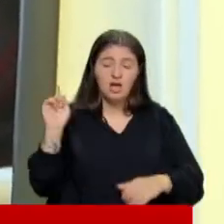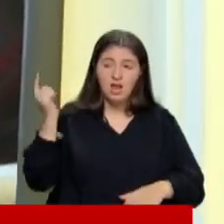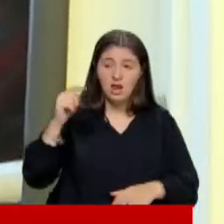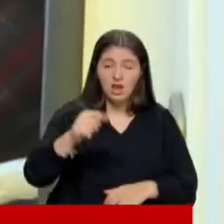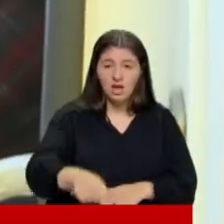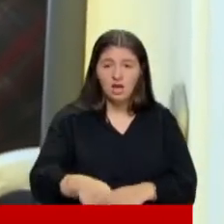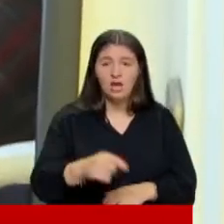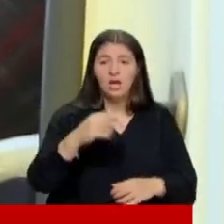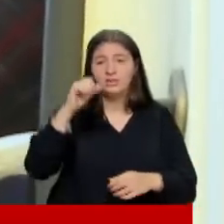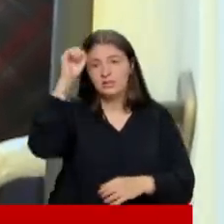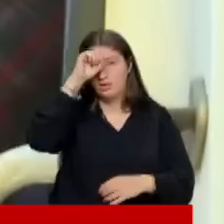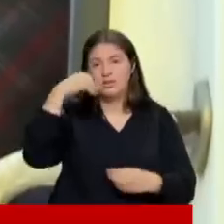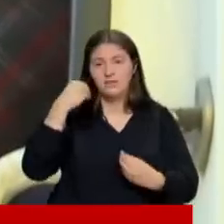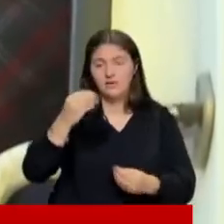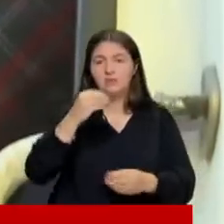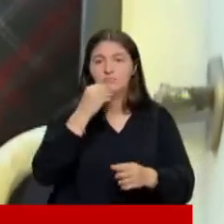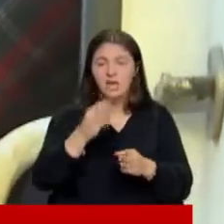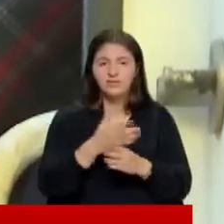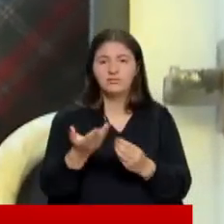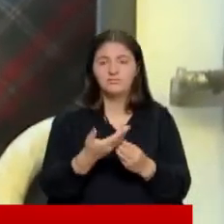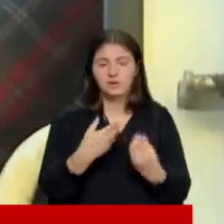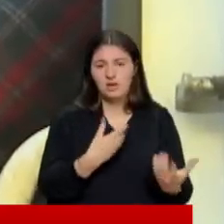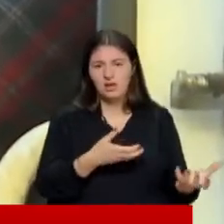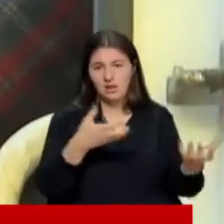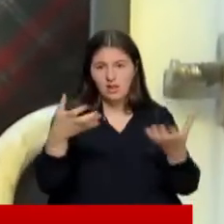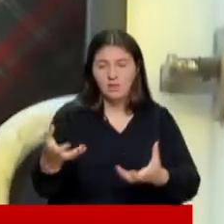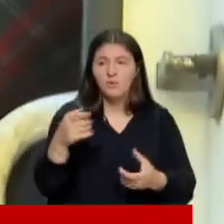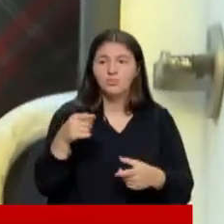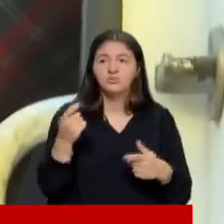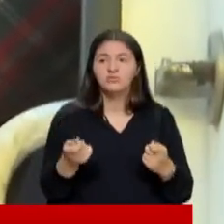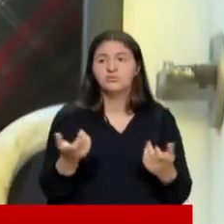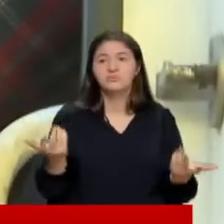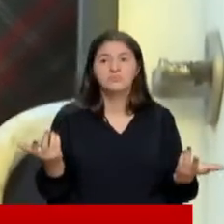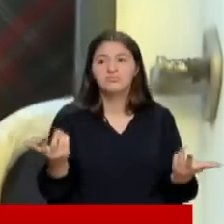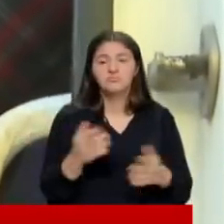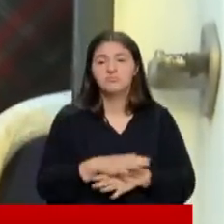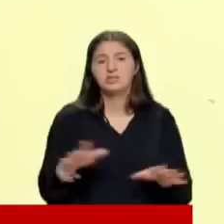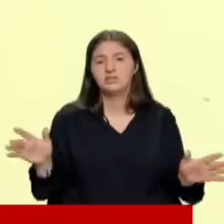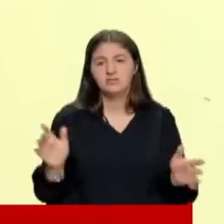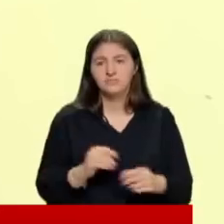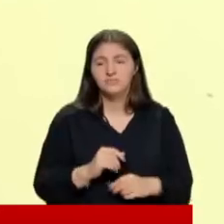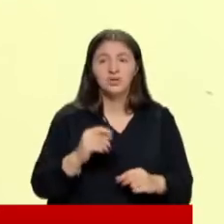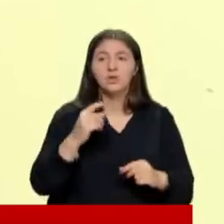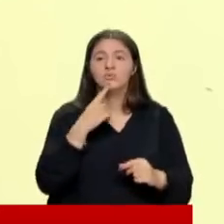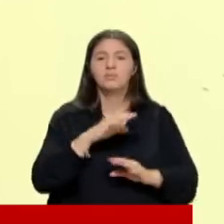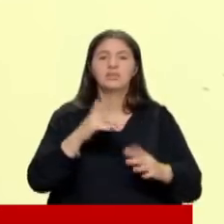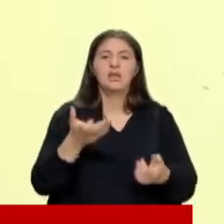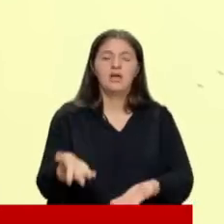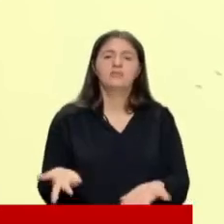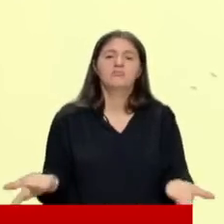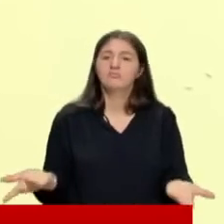Elmalı'dan salatalık getirdik meyve sebze getirdik bu iş bitti artık sözün bitti